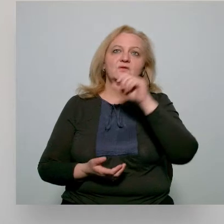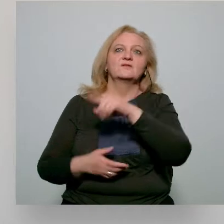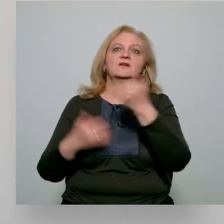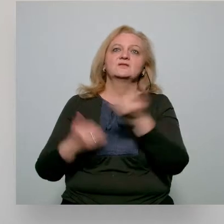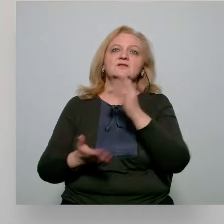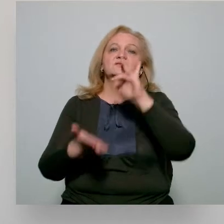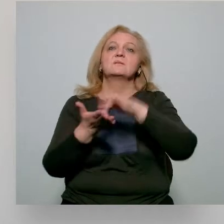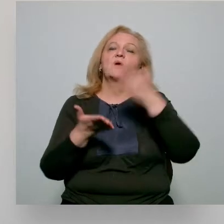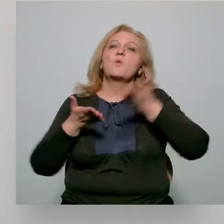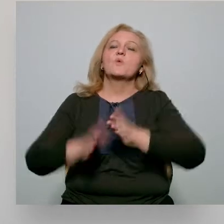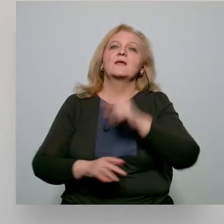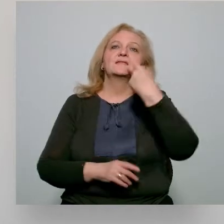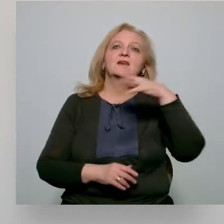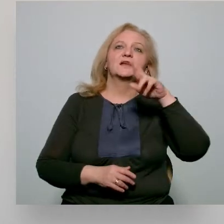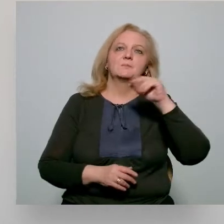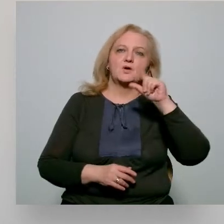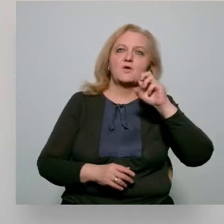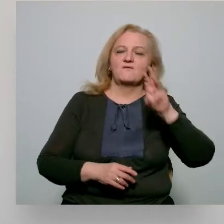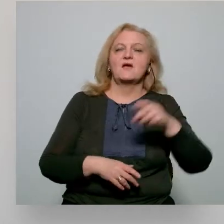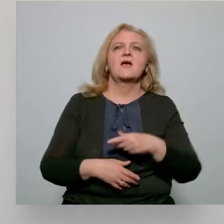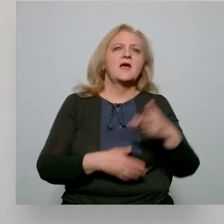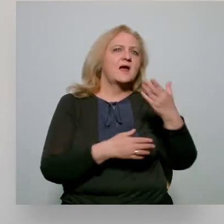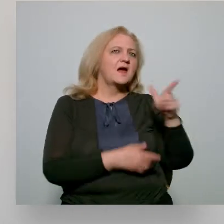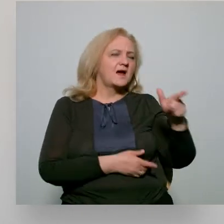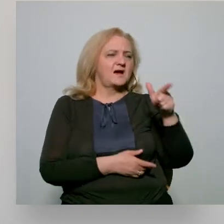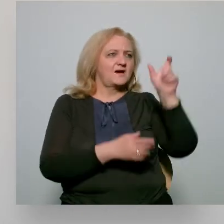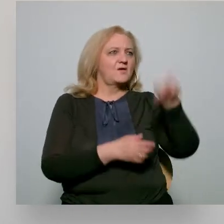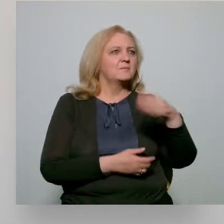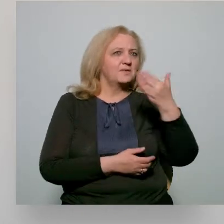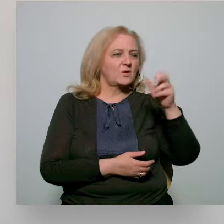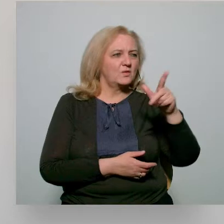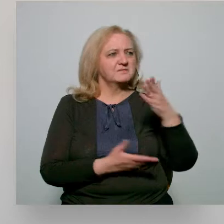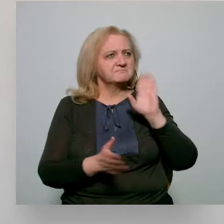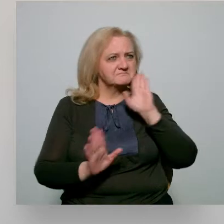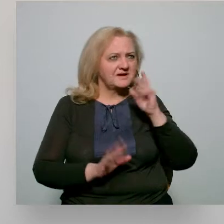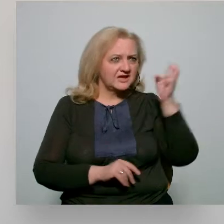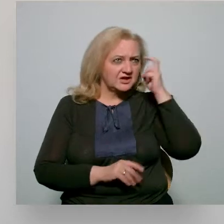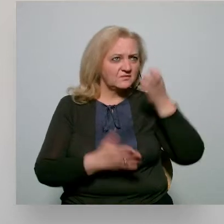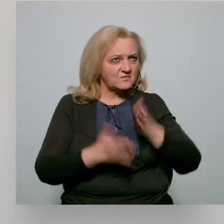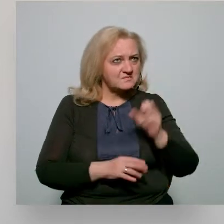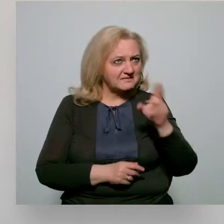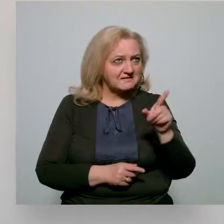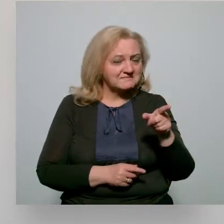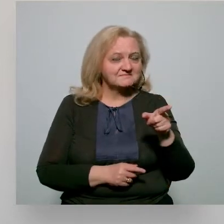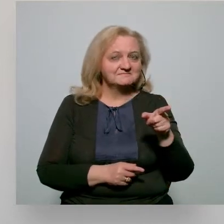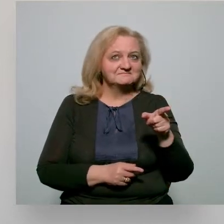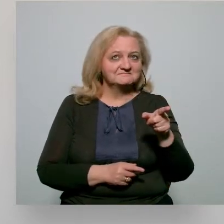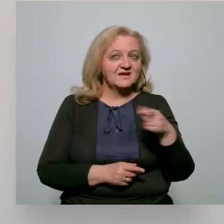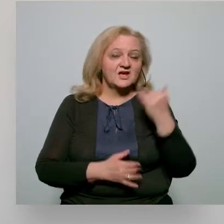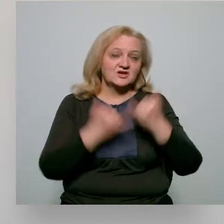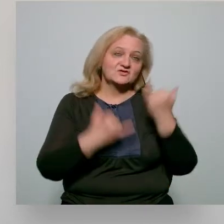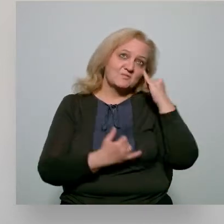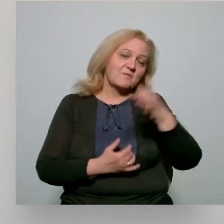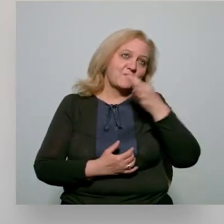jeszcze inne miejsce, a Mykoła, jeżeli się nie mylę, Kijów, prawda? To tutaj, czy jeżeli się pomyliłem, to